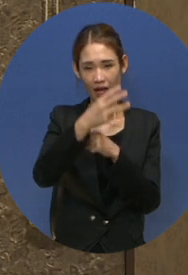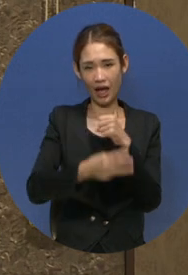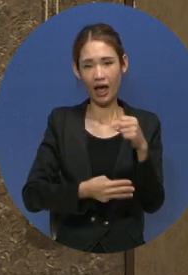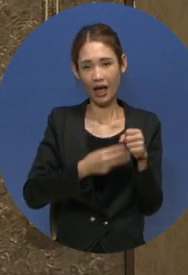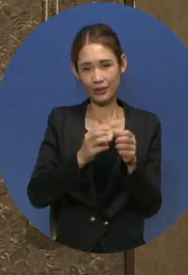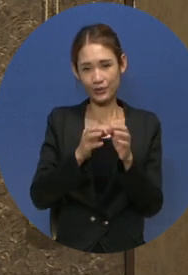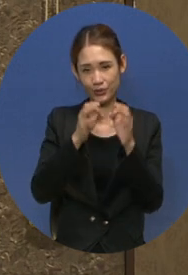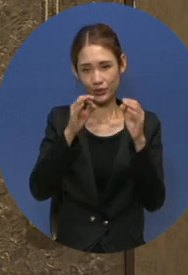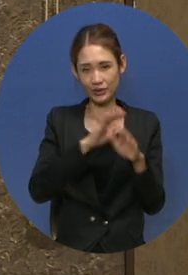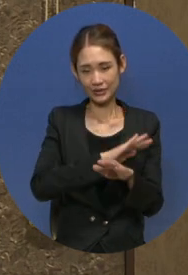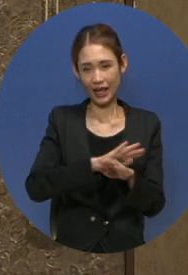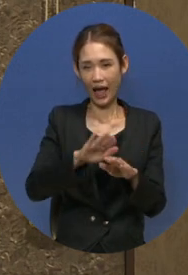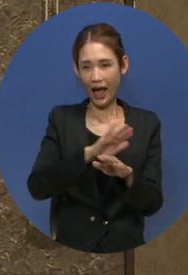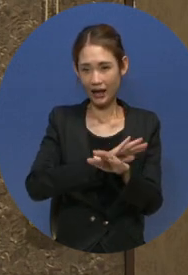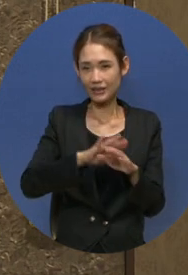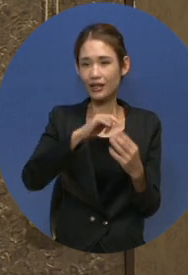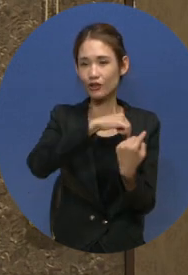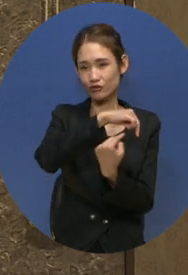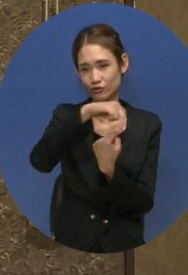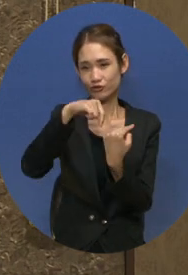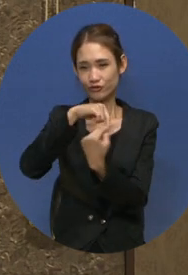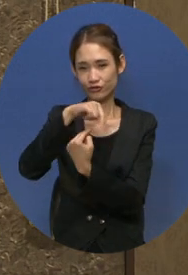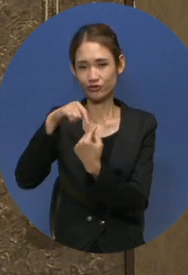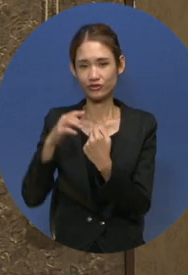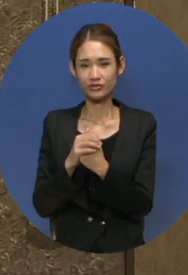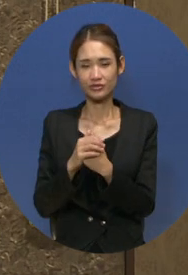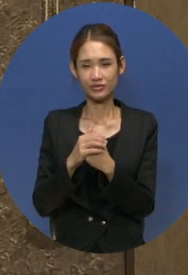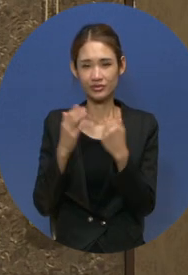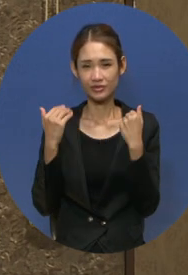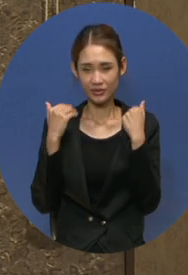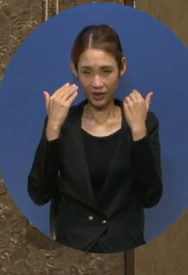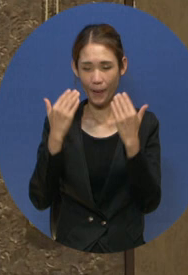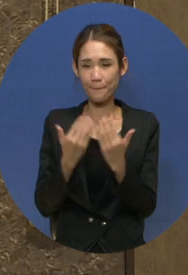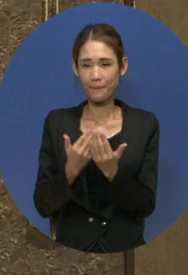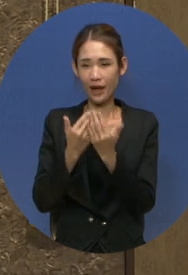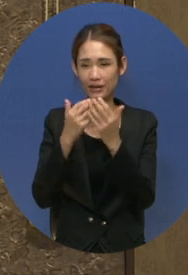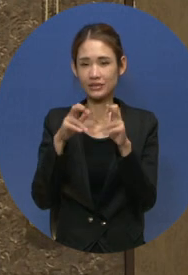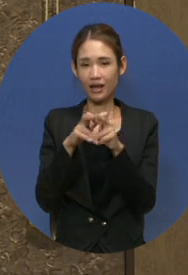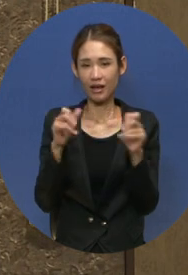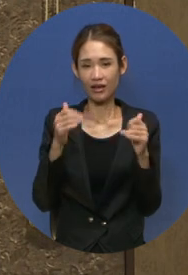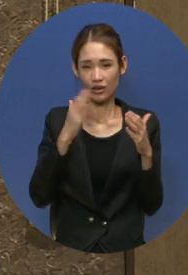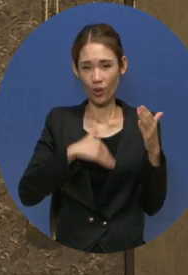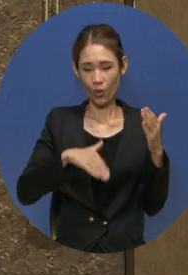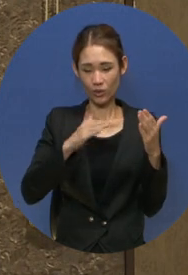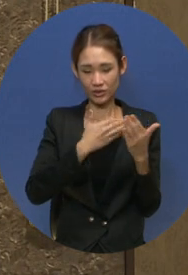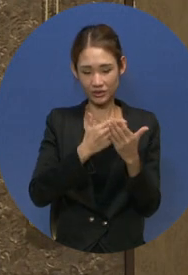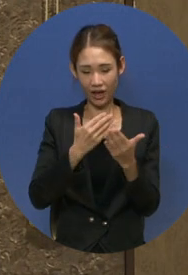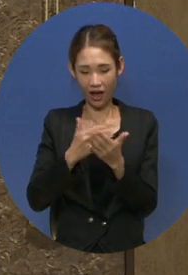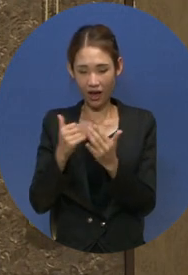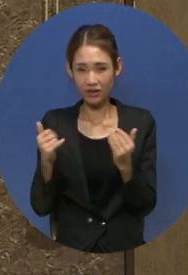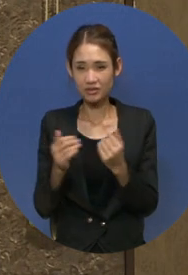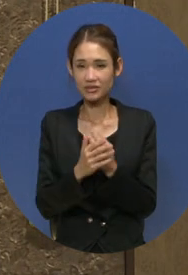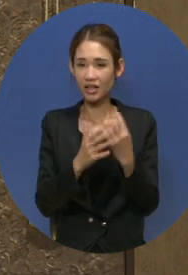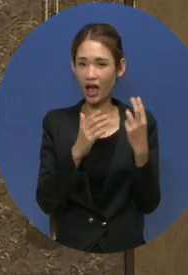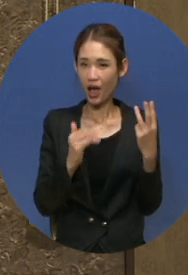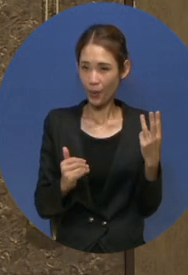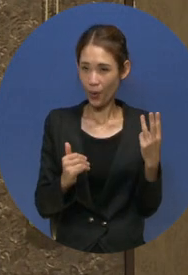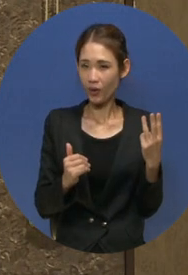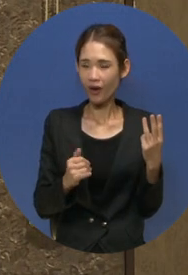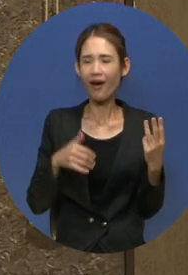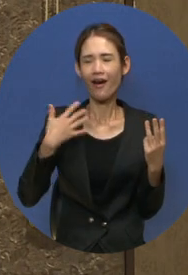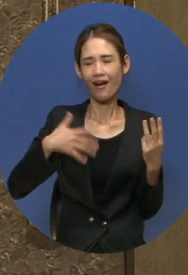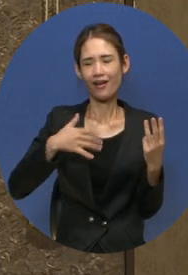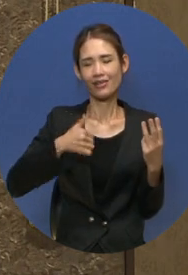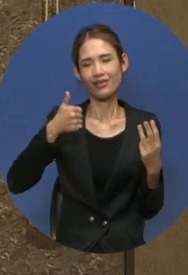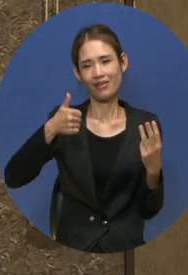이렇게 잘 운영해 왔고 지금 정말 이렇게 발달장애인 그 공식 작가 3명을 배출한 것은 대단한 거거든요.